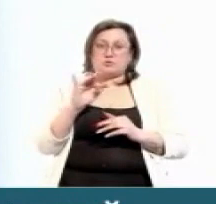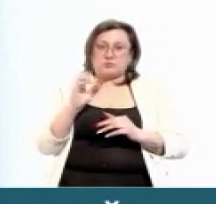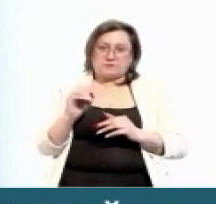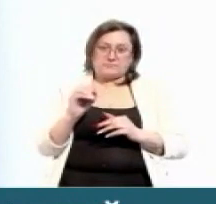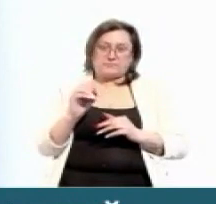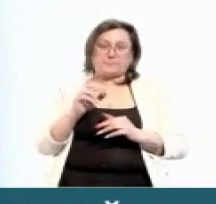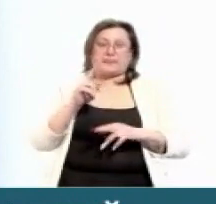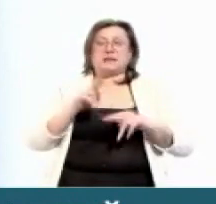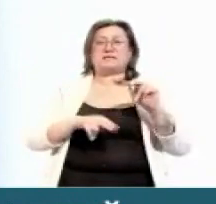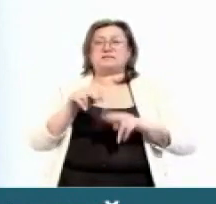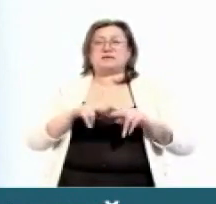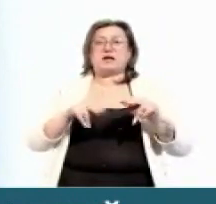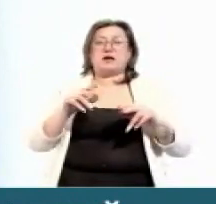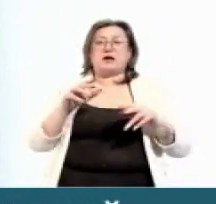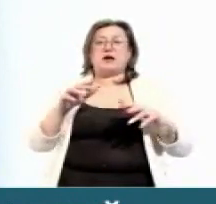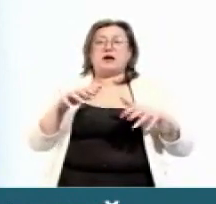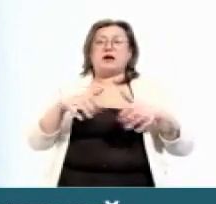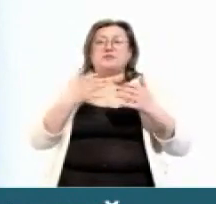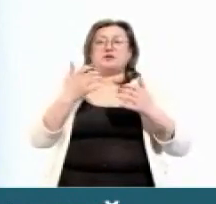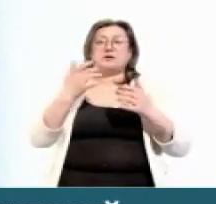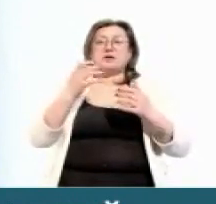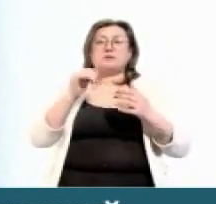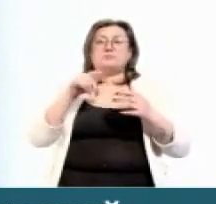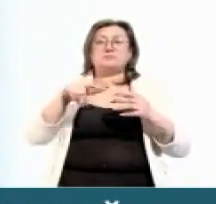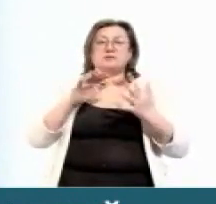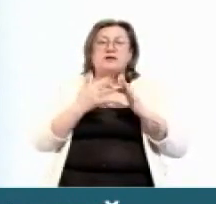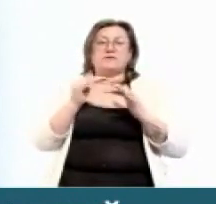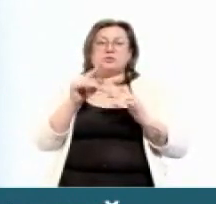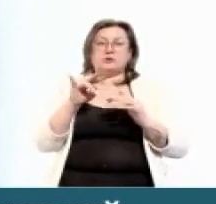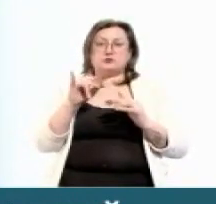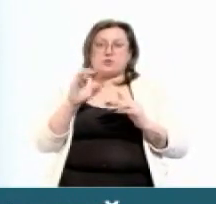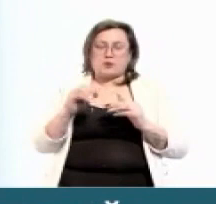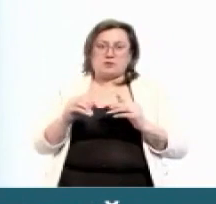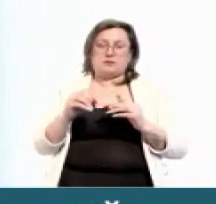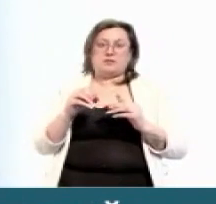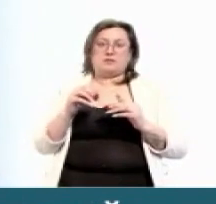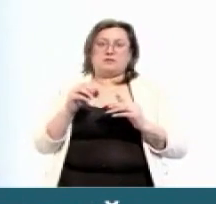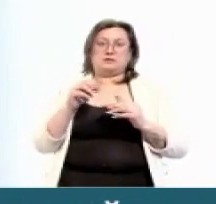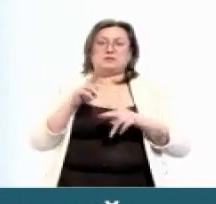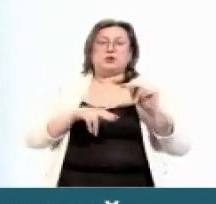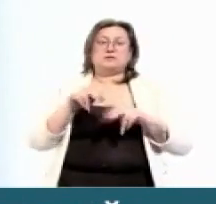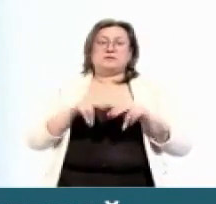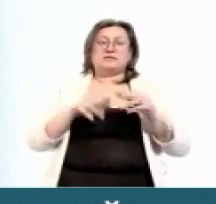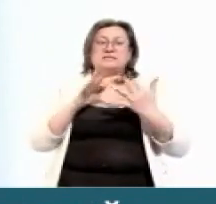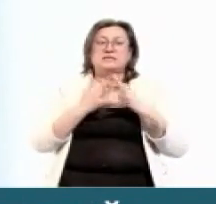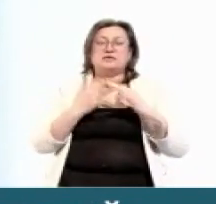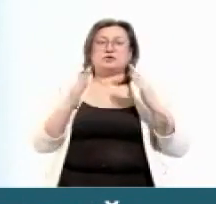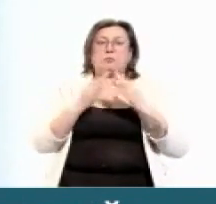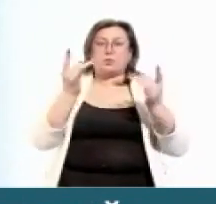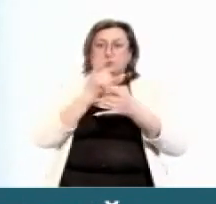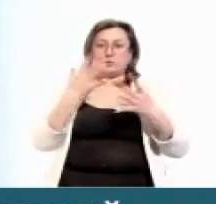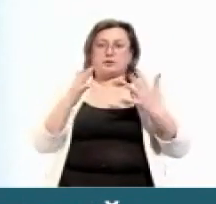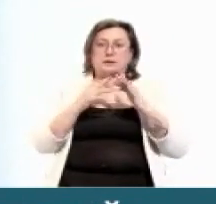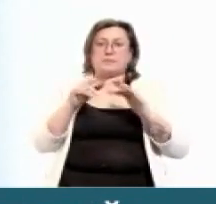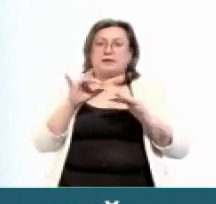района, строительство автономного источника теплоснабжения в селе Фрунзенское Денисовского района, строительство сельского дома культуры